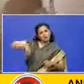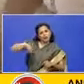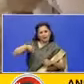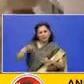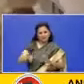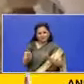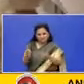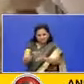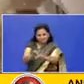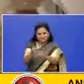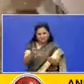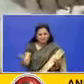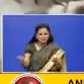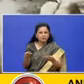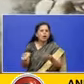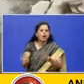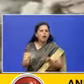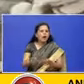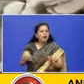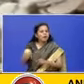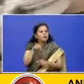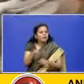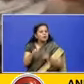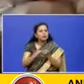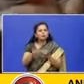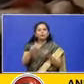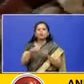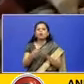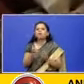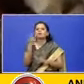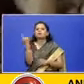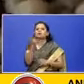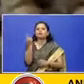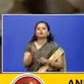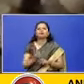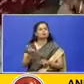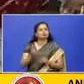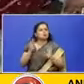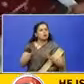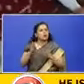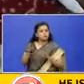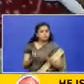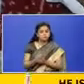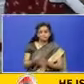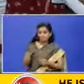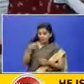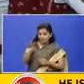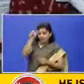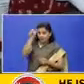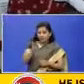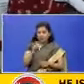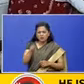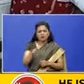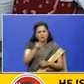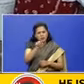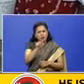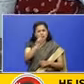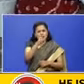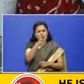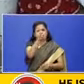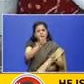हैं, इनमें भी सोलर बिजली का इस्तेमाल हो रहा है। वो 10-12 लोगों